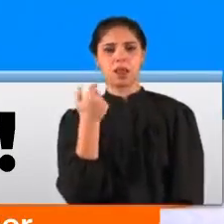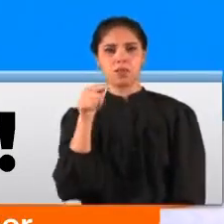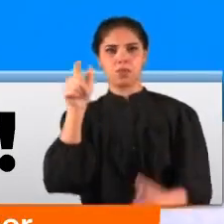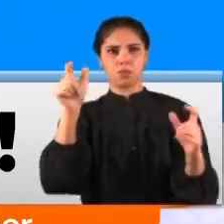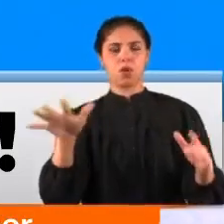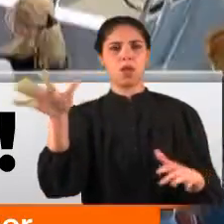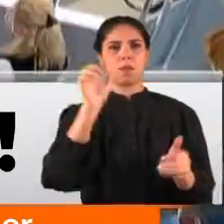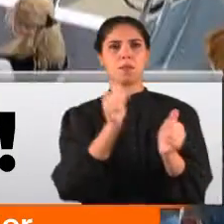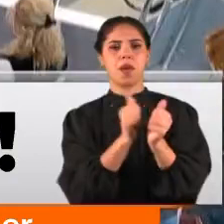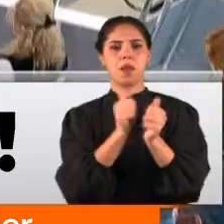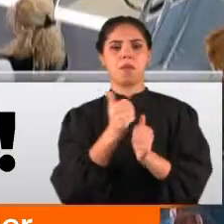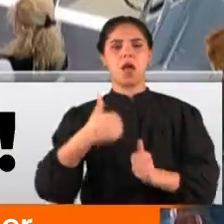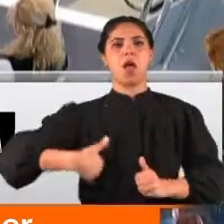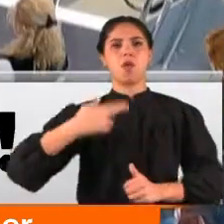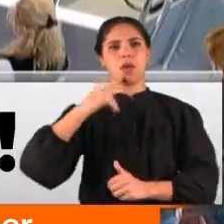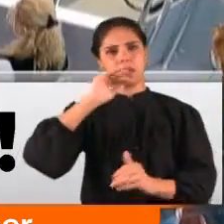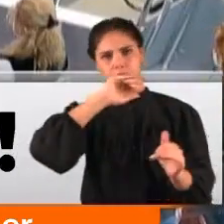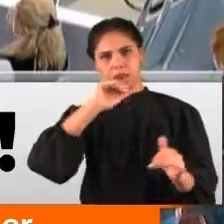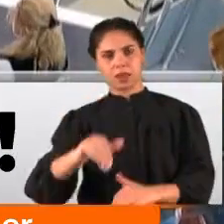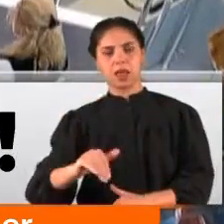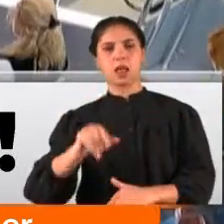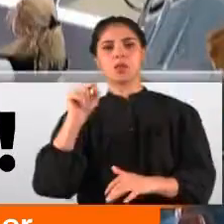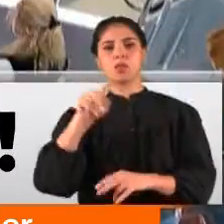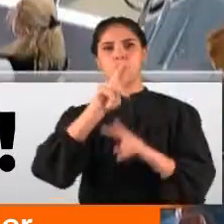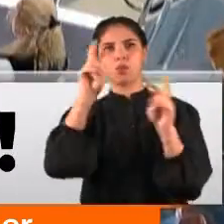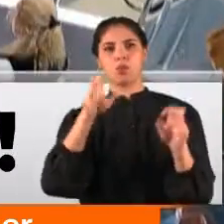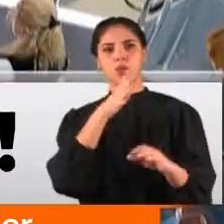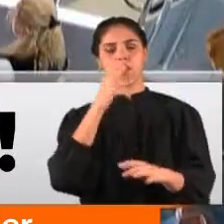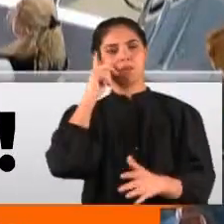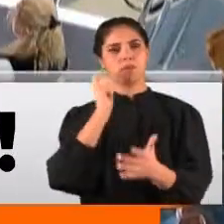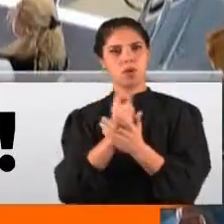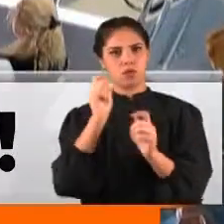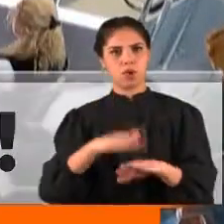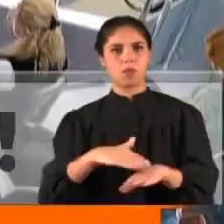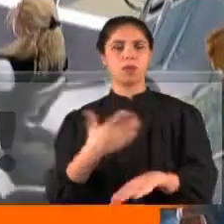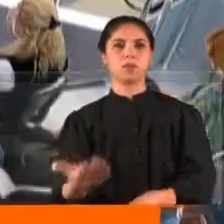buradan hep beraber toplanın. Avukat hanım da gelsin. Zaten konunun hakimi. Gidin başvurun. Bu...